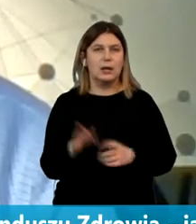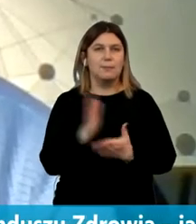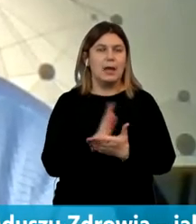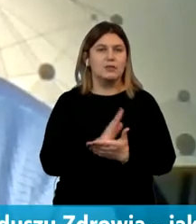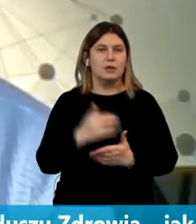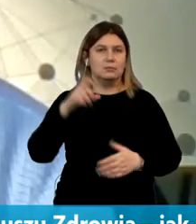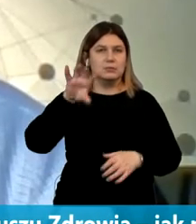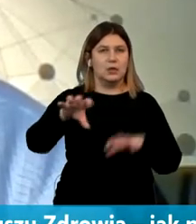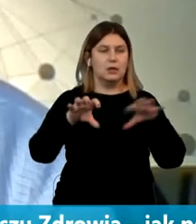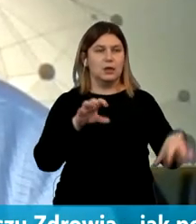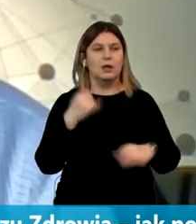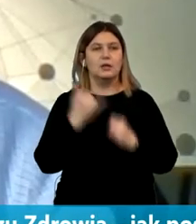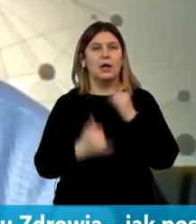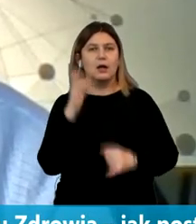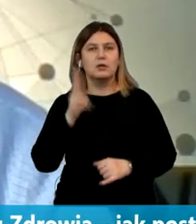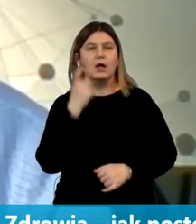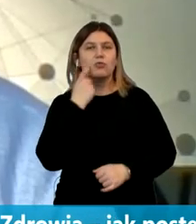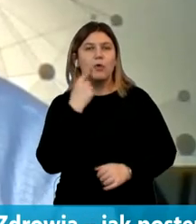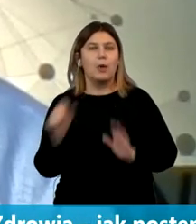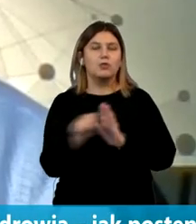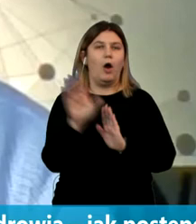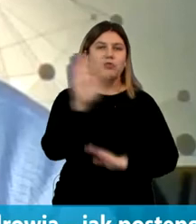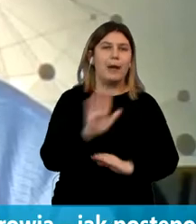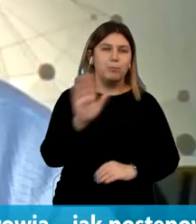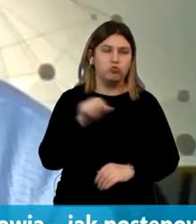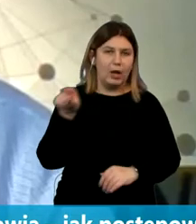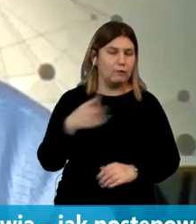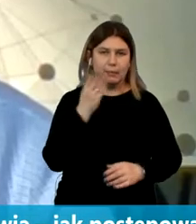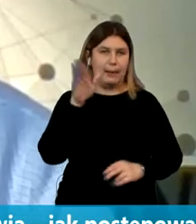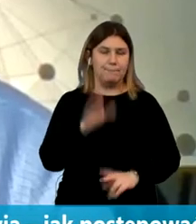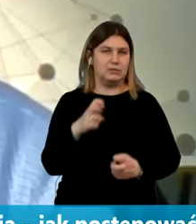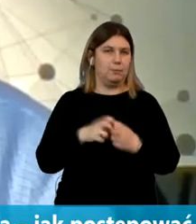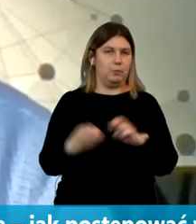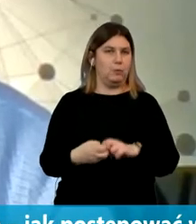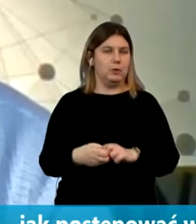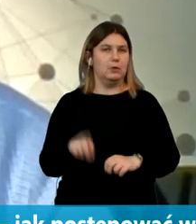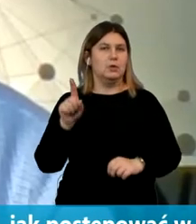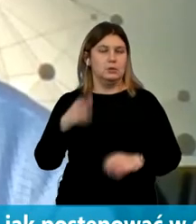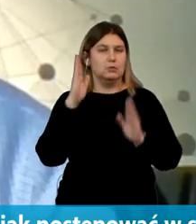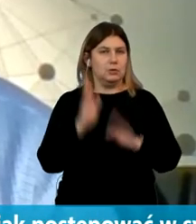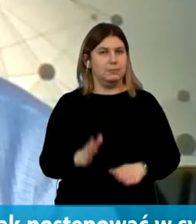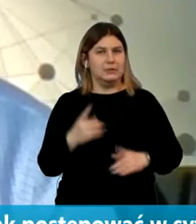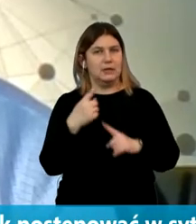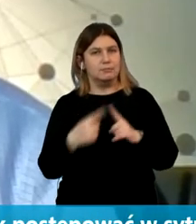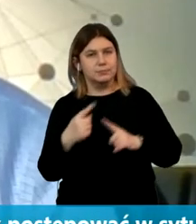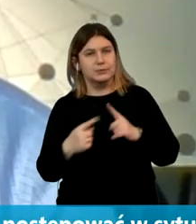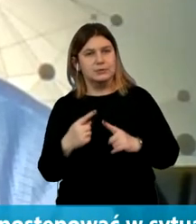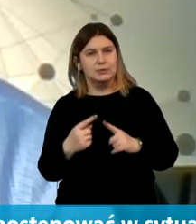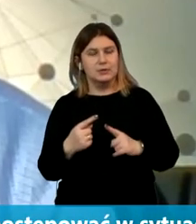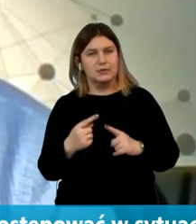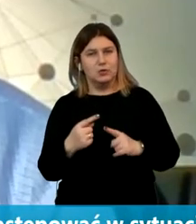Szczecina, bo jeśli ktoś będzie chciał przyjechać z Dąbia do Niebuszewo, nie będzie miał z tym żadnego problemu. Także to będzie taka